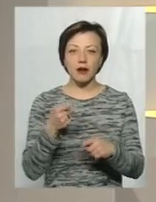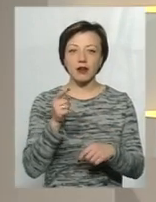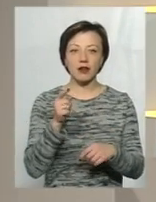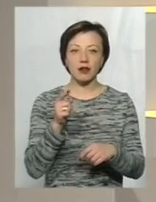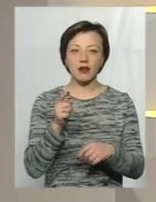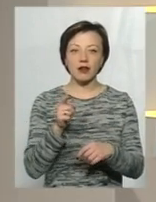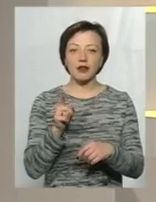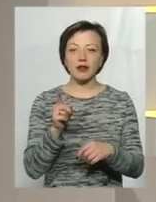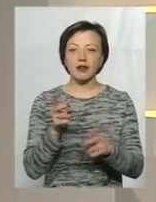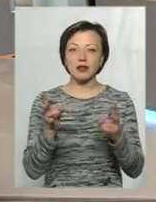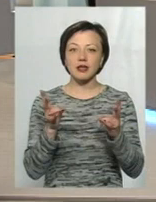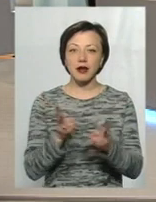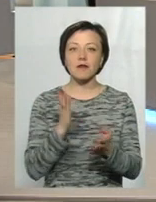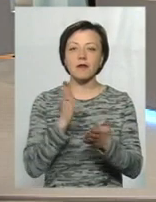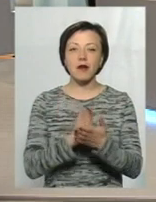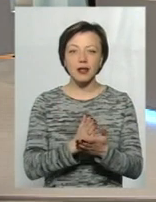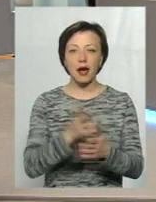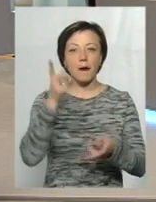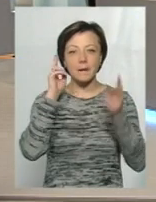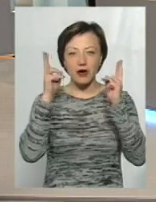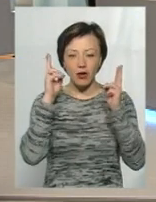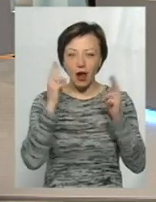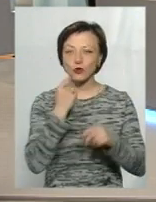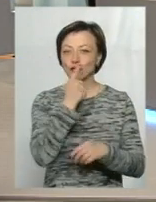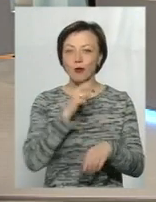треба не роби. Треба мати перукаря, стоматолога і гінеколога свого